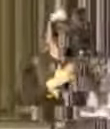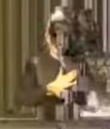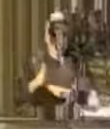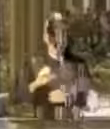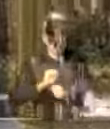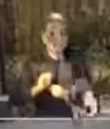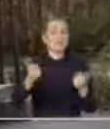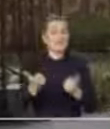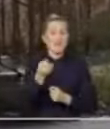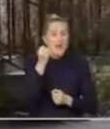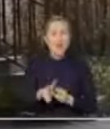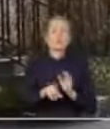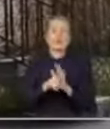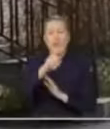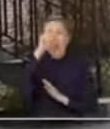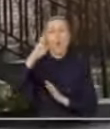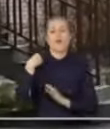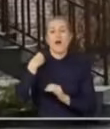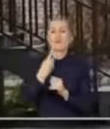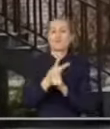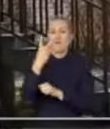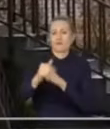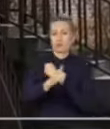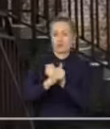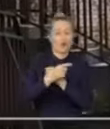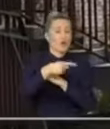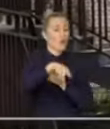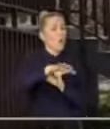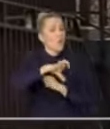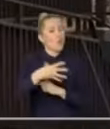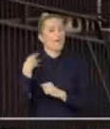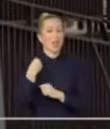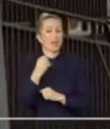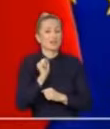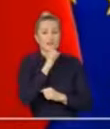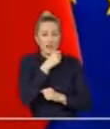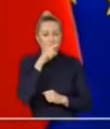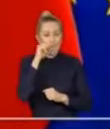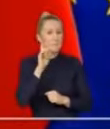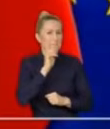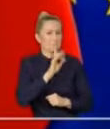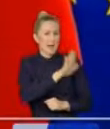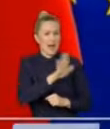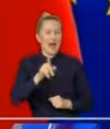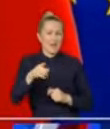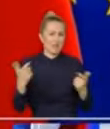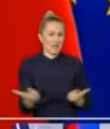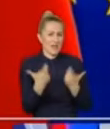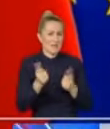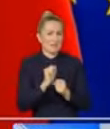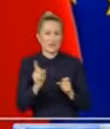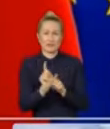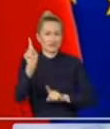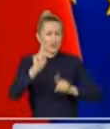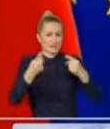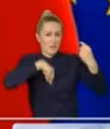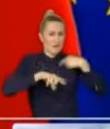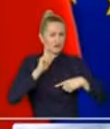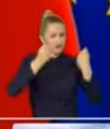po 60 roku życia. Seniorzy są tą grupą najbardziej narażoną na trudny przebieg, czy bardzo dramatyczny czasami